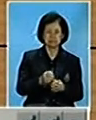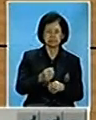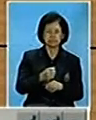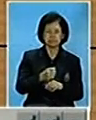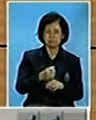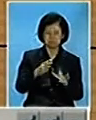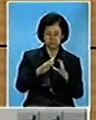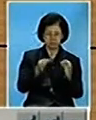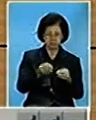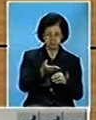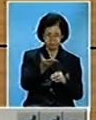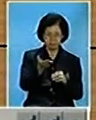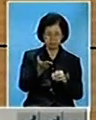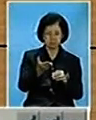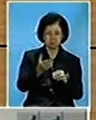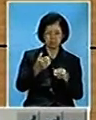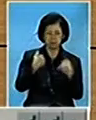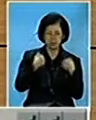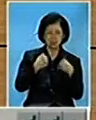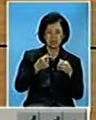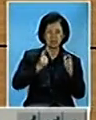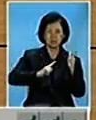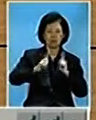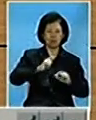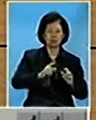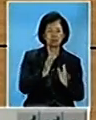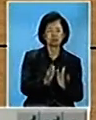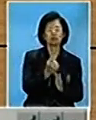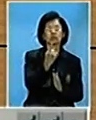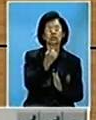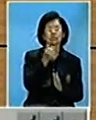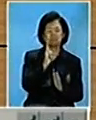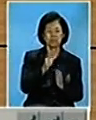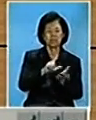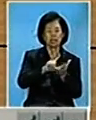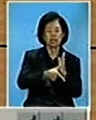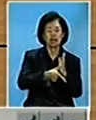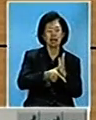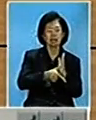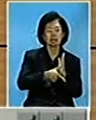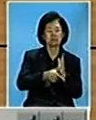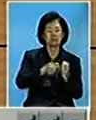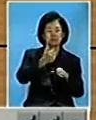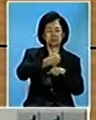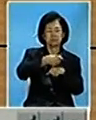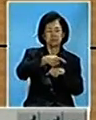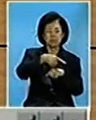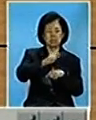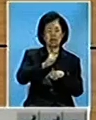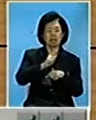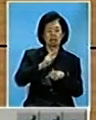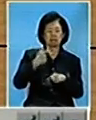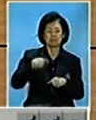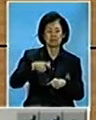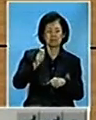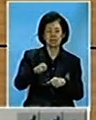พในเรื่องดังกล่าวนั้นปรากฏว่ามีตัวละครอีกตัวหนึ่งครับเป็นเลขานุการประธานศาลรัฐธรรมนูญคือนาย